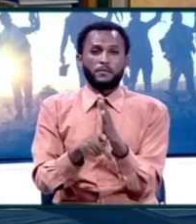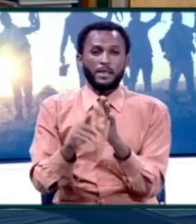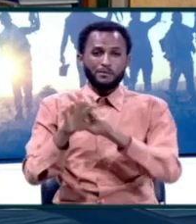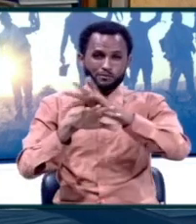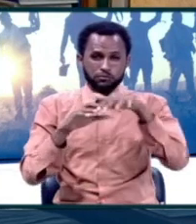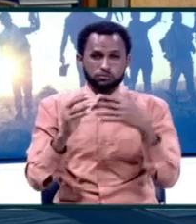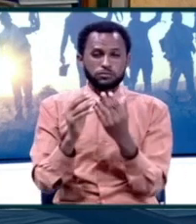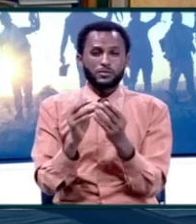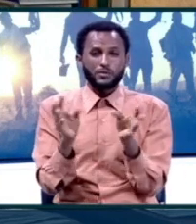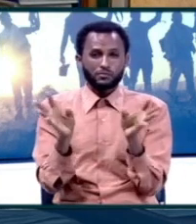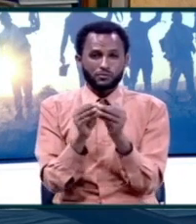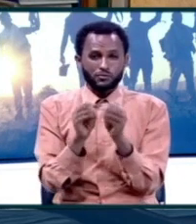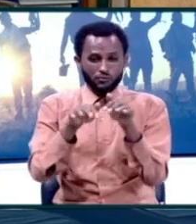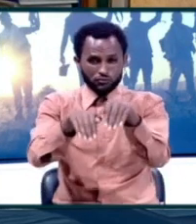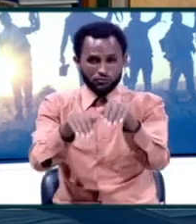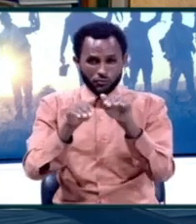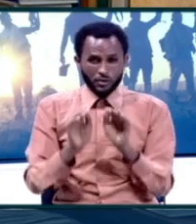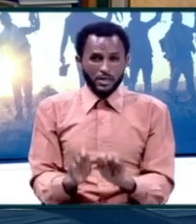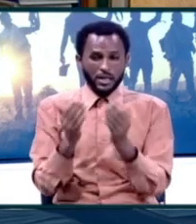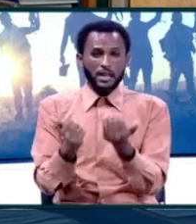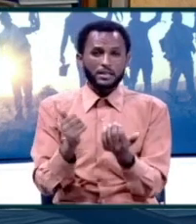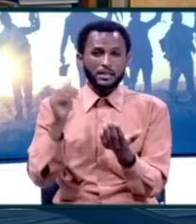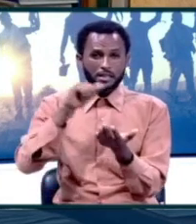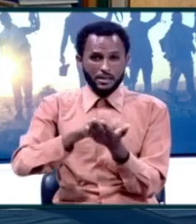ብጅምላ ቀቢርካ ሕዚ እንደገና